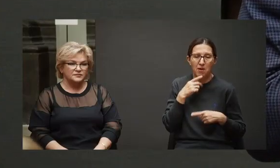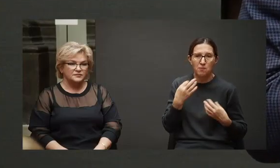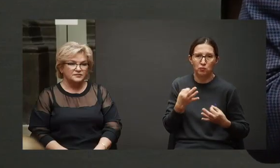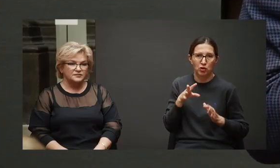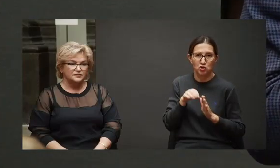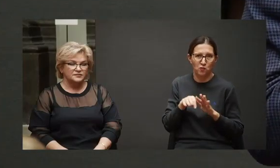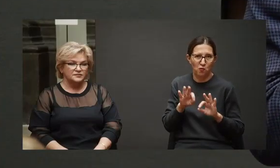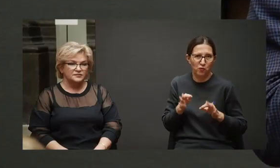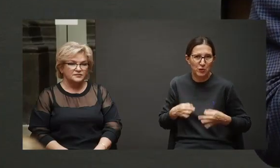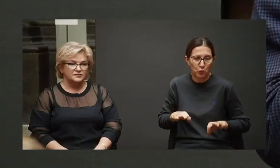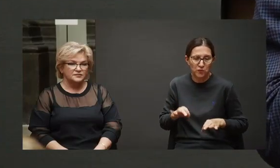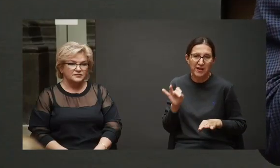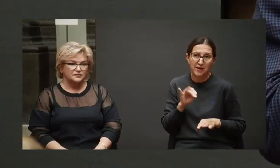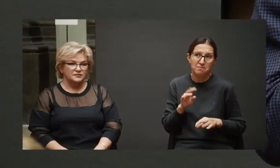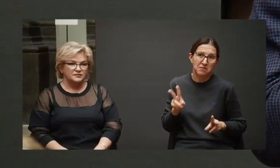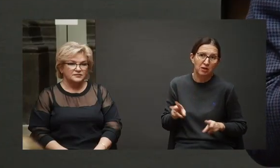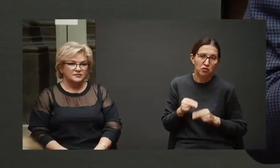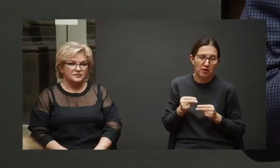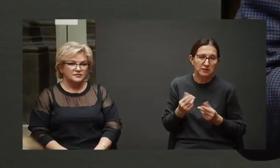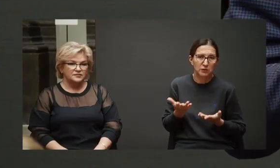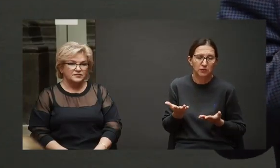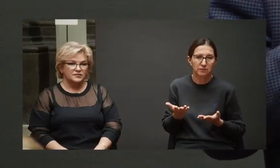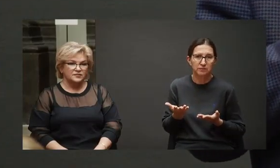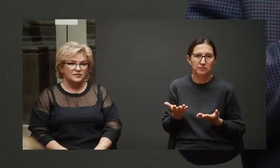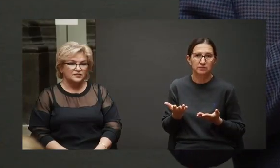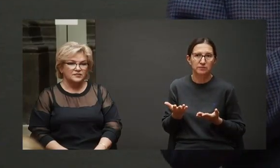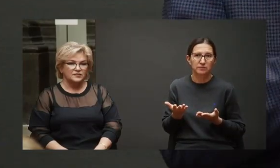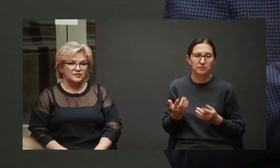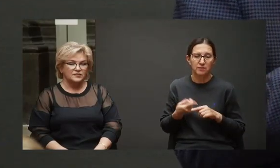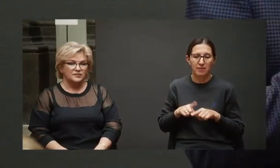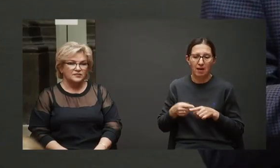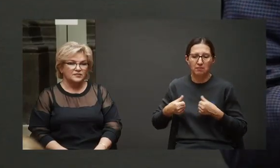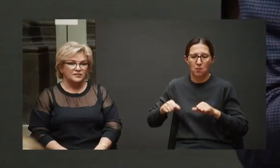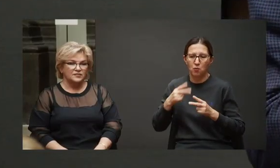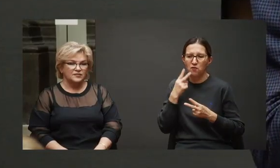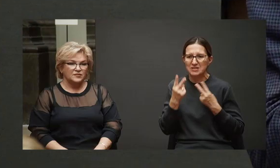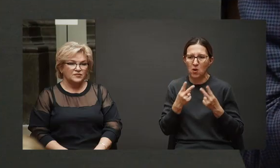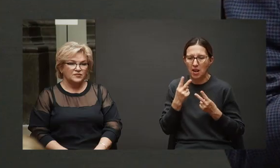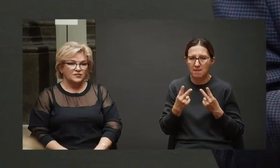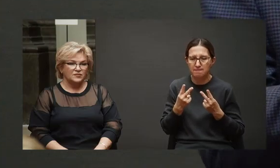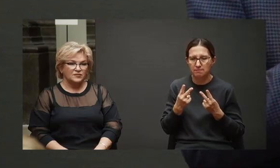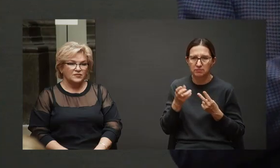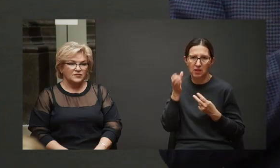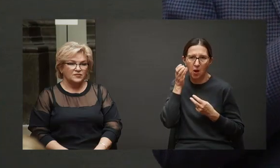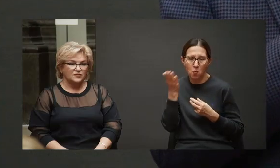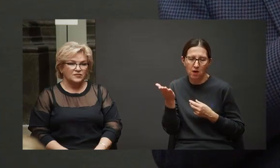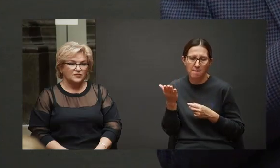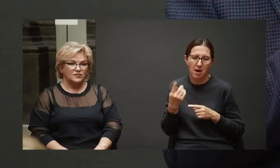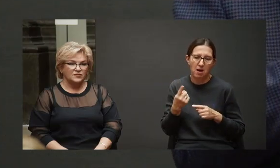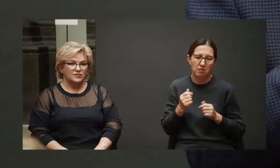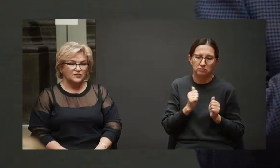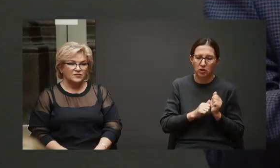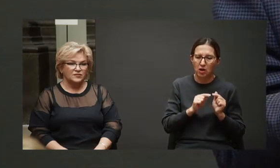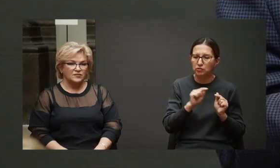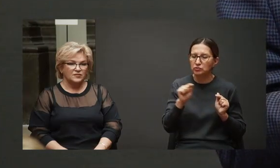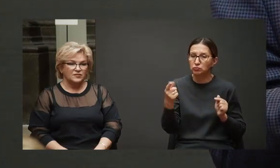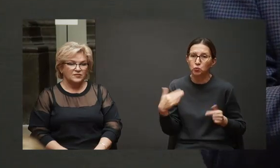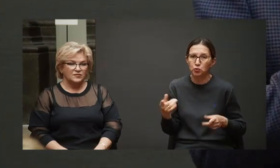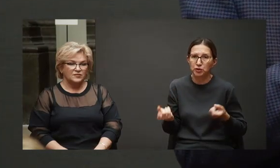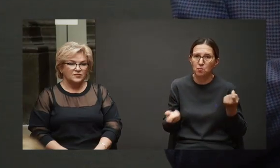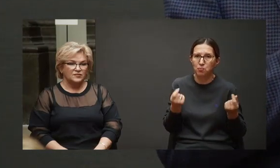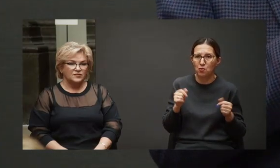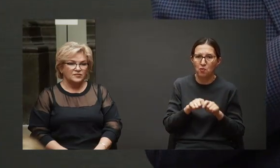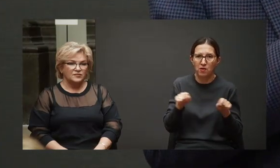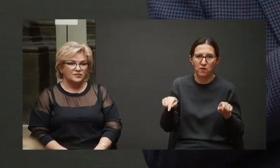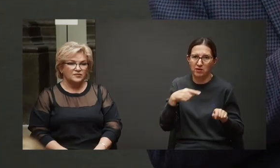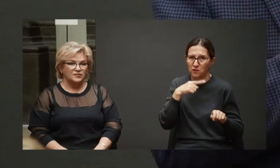И, к счастью, кафедры по Visual Studies различных изводах появляются в российских вузах